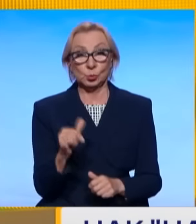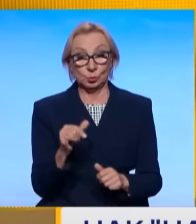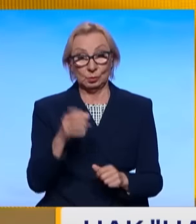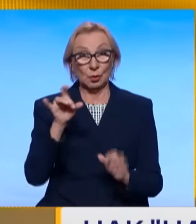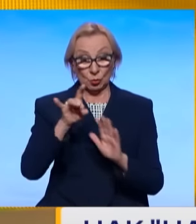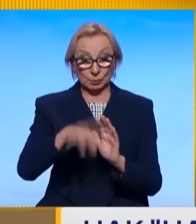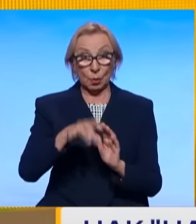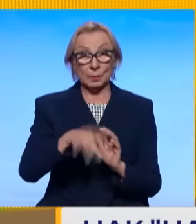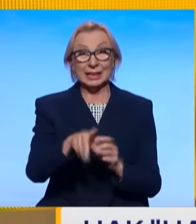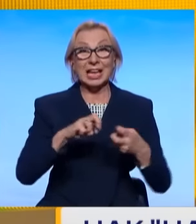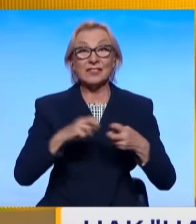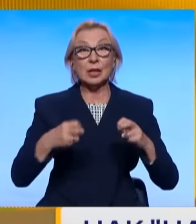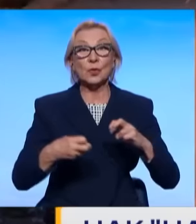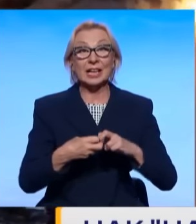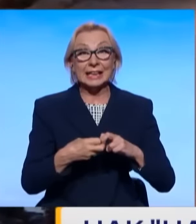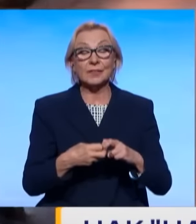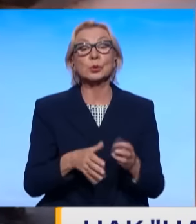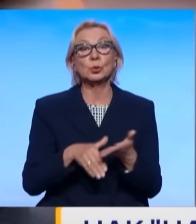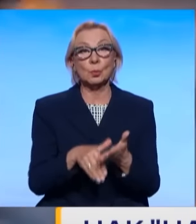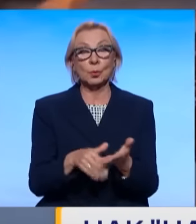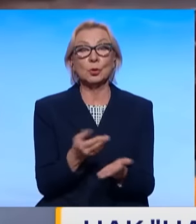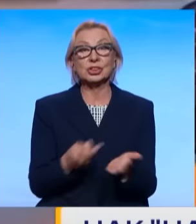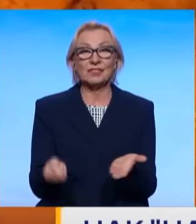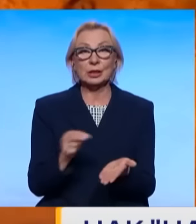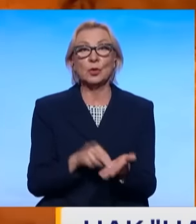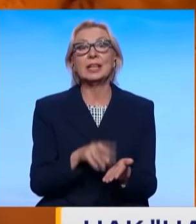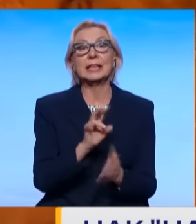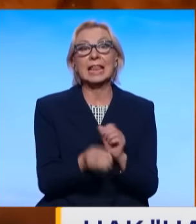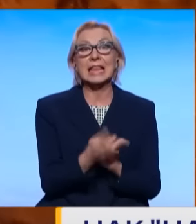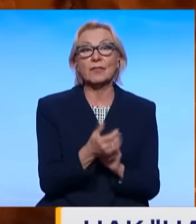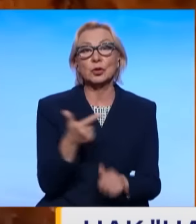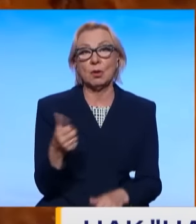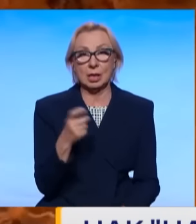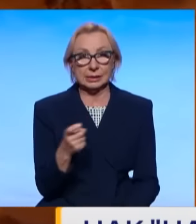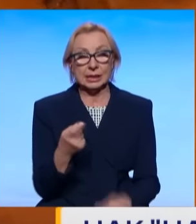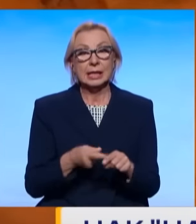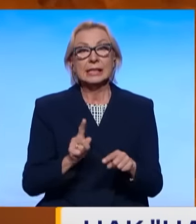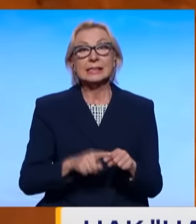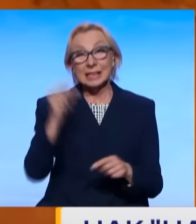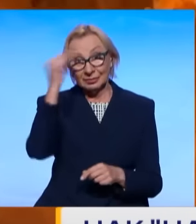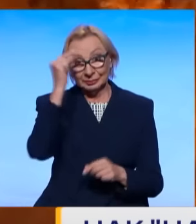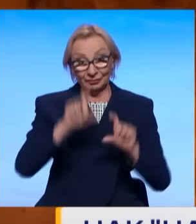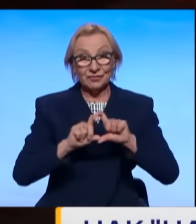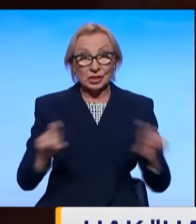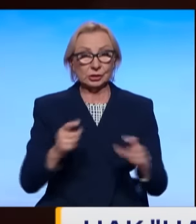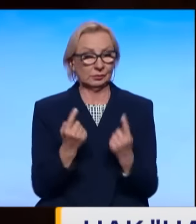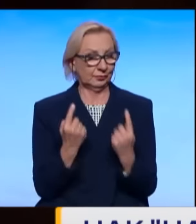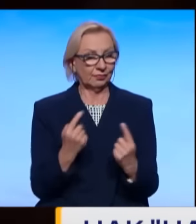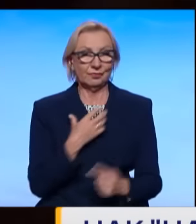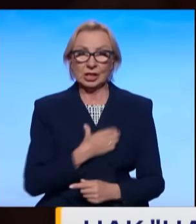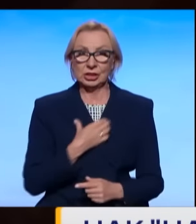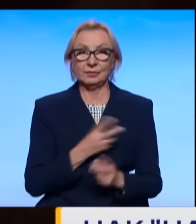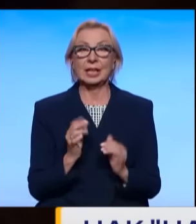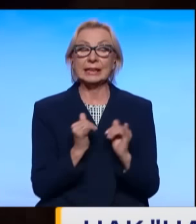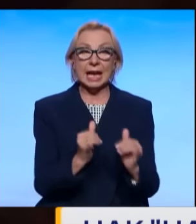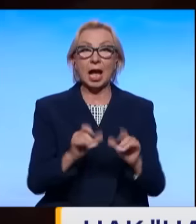розбомбили цієї ночі у Івано-Франківську, допоможе відновити «Нафтогаз». Цей виш є стратегічно важливим і для компанії,